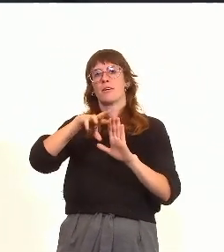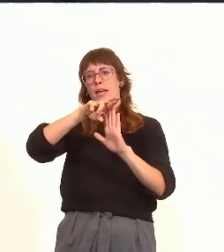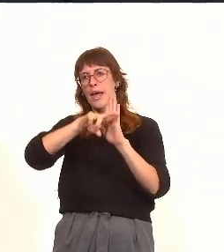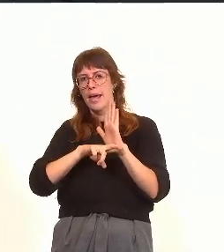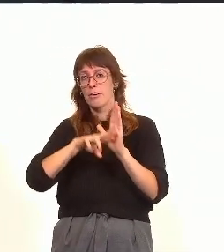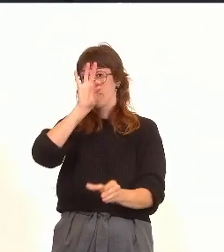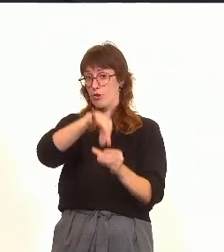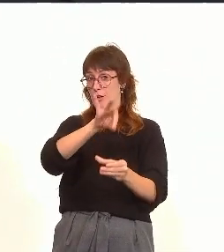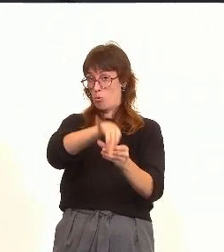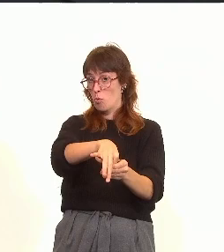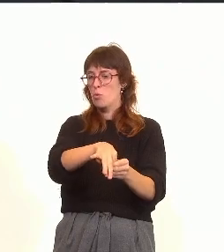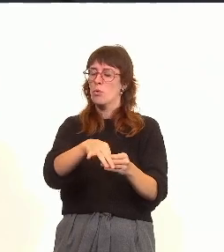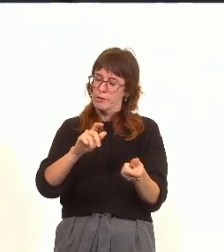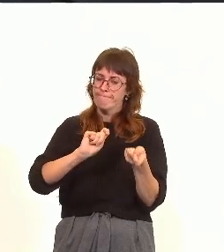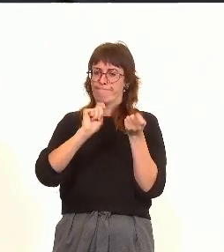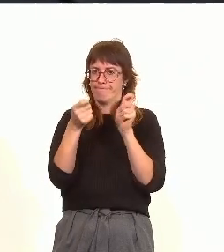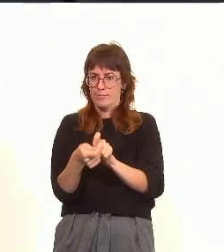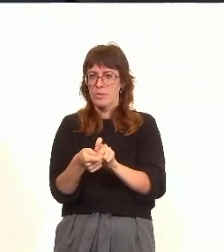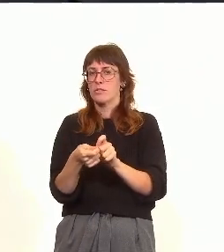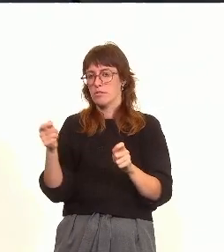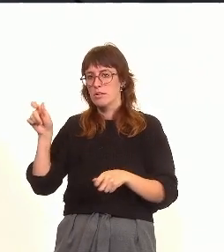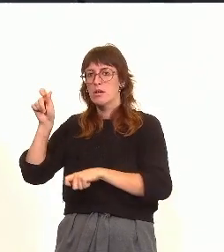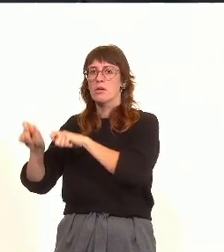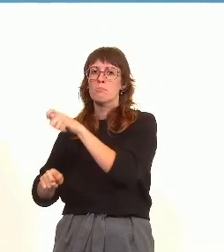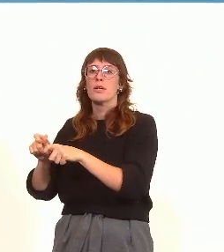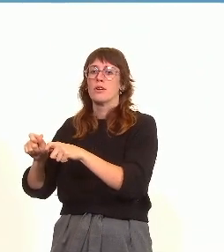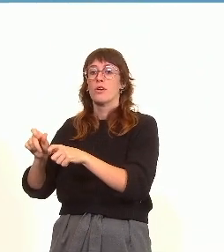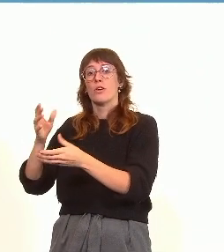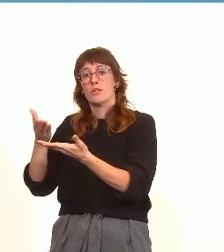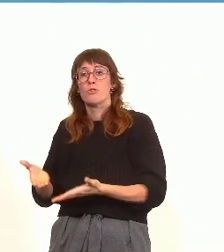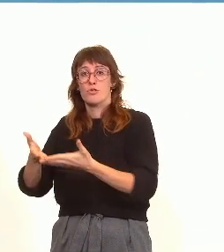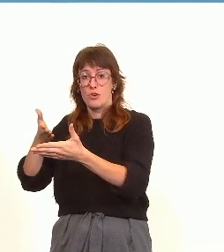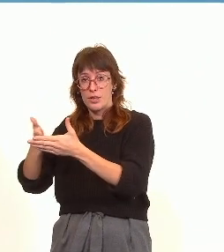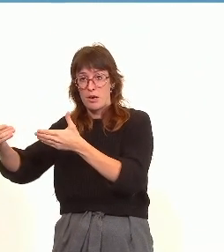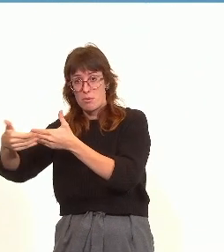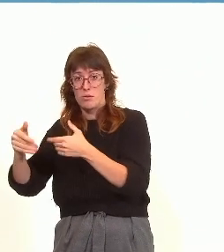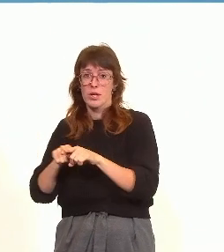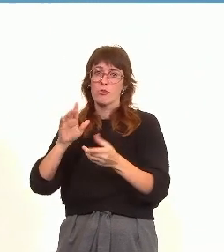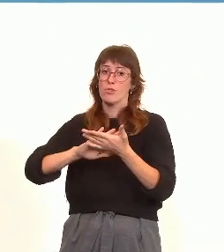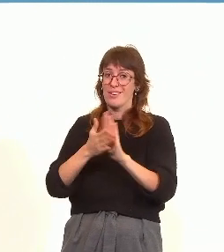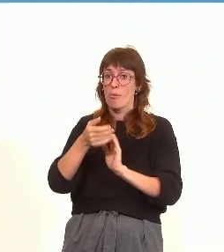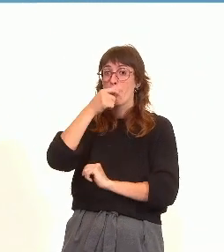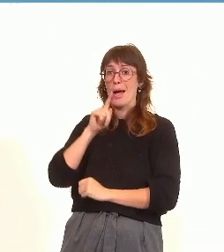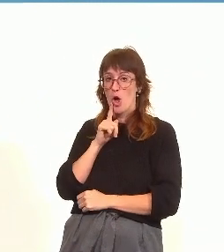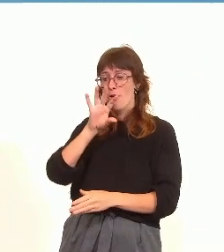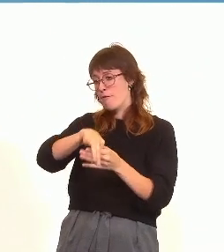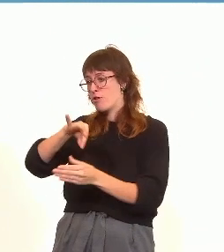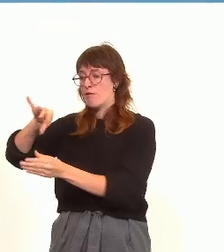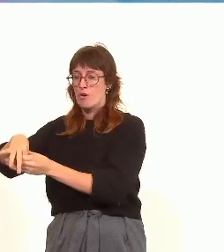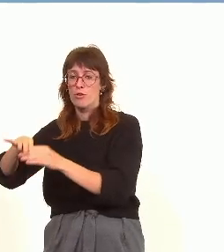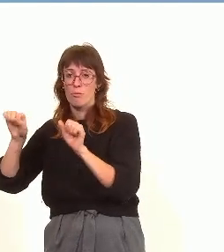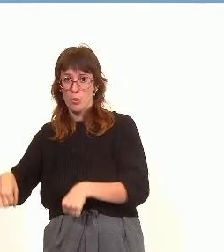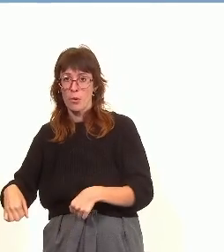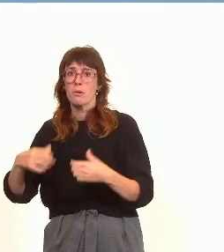vote que non plus les associations de parents. Ensuite, on pourrait se dire, est-ce que le fait d'être soi-même en situation de handicap suffit à faire de